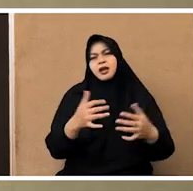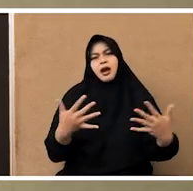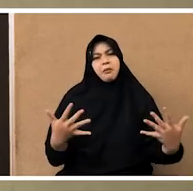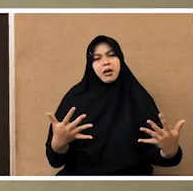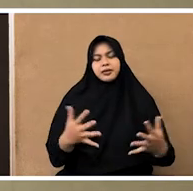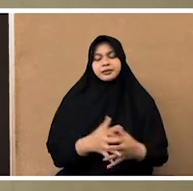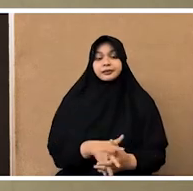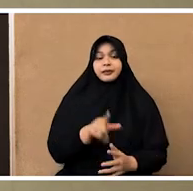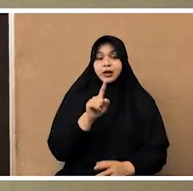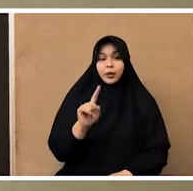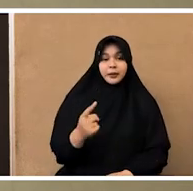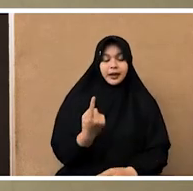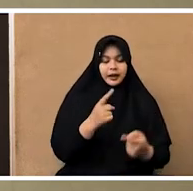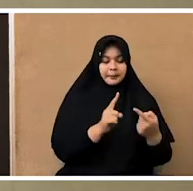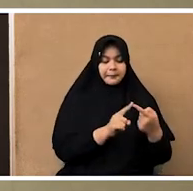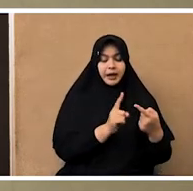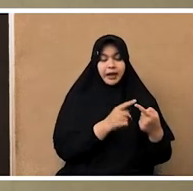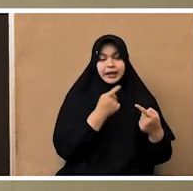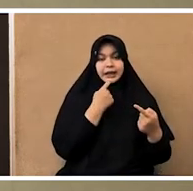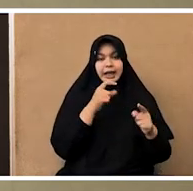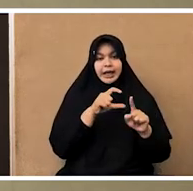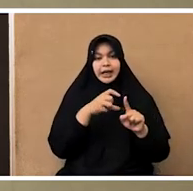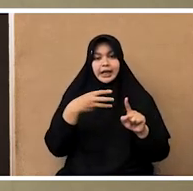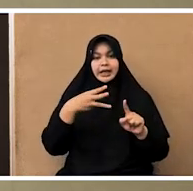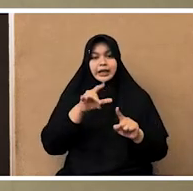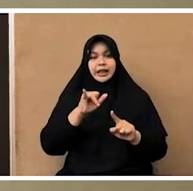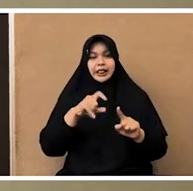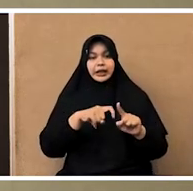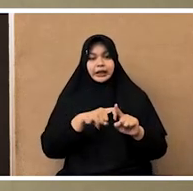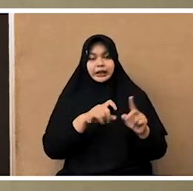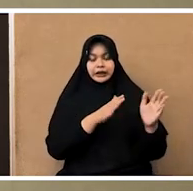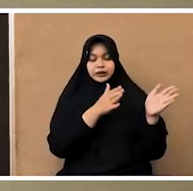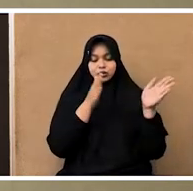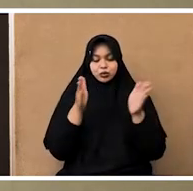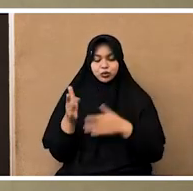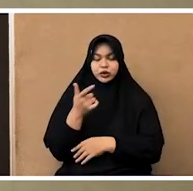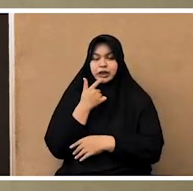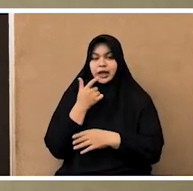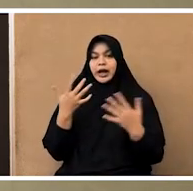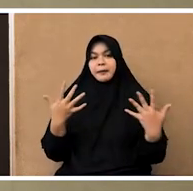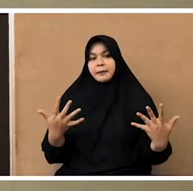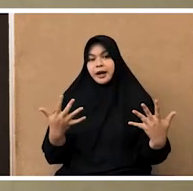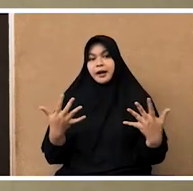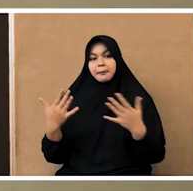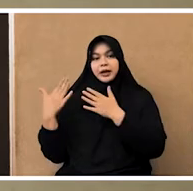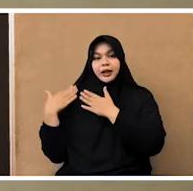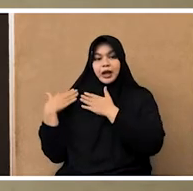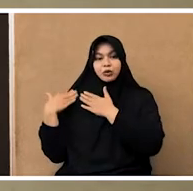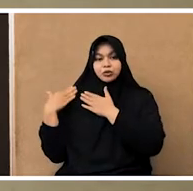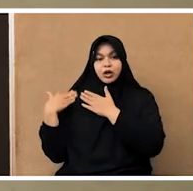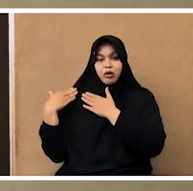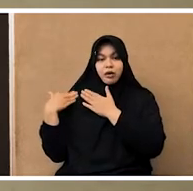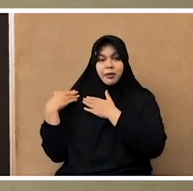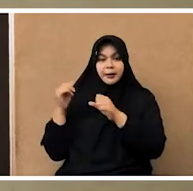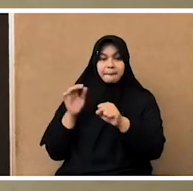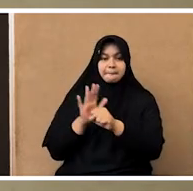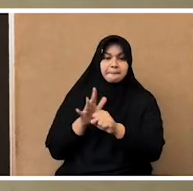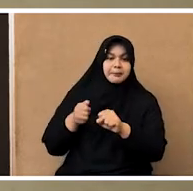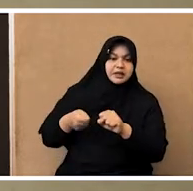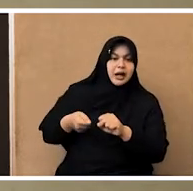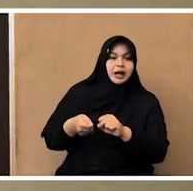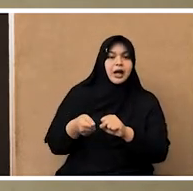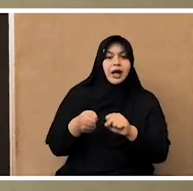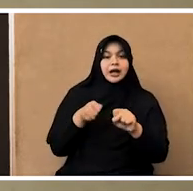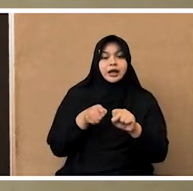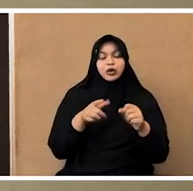Itu itu yang pertama soal delik gitu ya eee lalu soal Pertanggungjawaban pidana ini juga yang